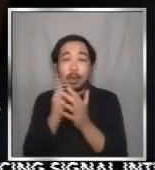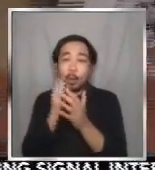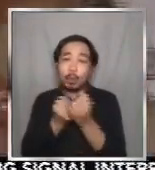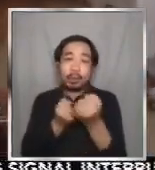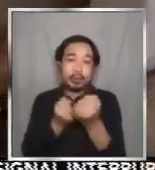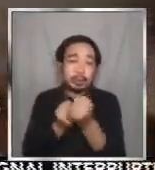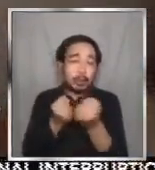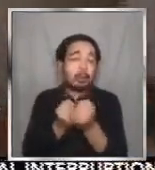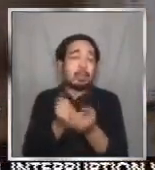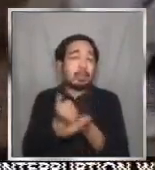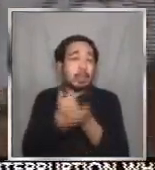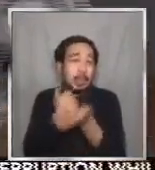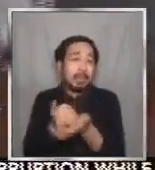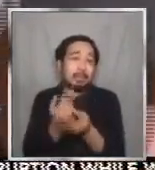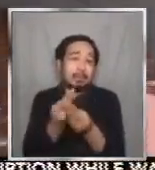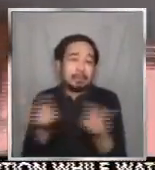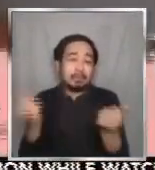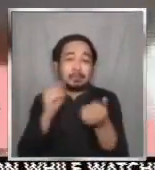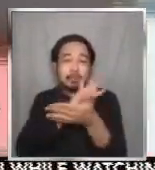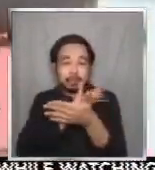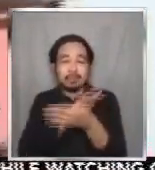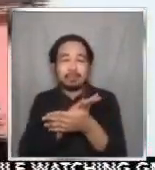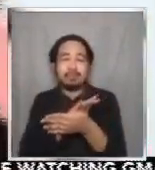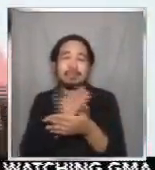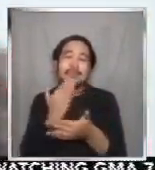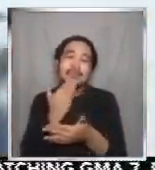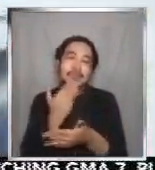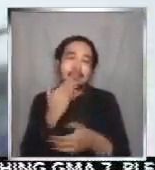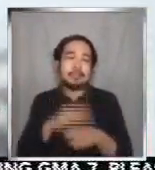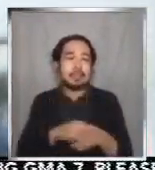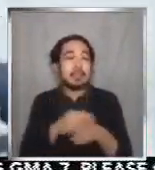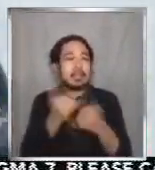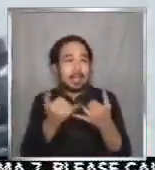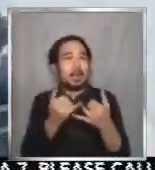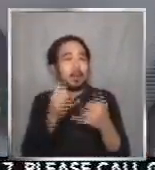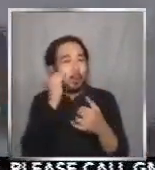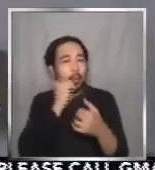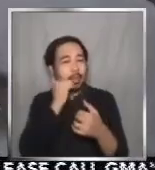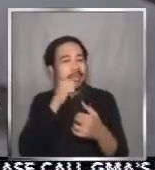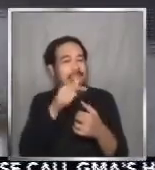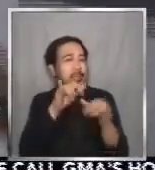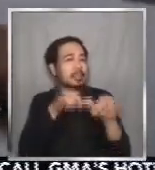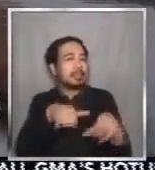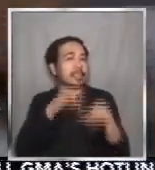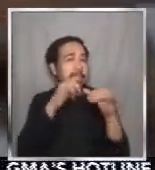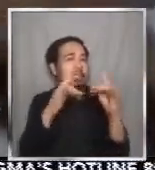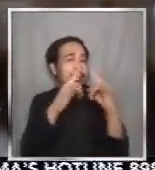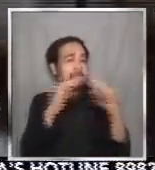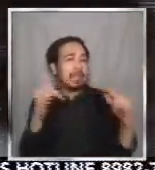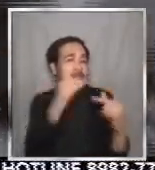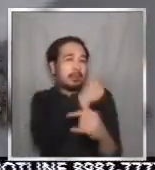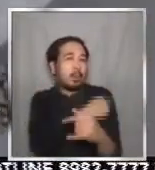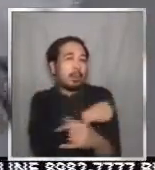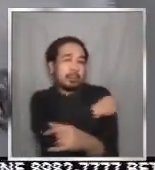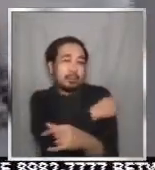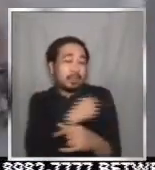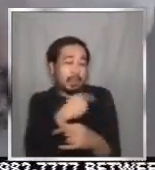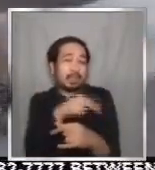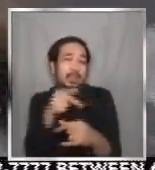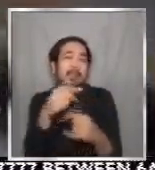COVID-19. Sa field tent ng ospital kadalasan naka-assign sina Brent at ilang pasyente na posibleng